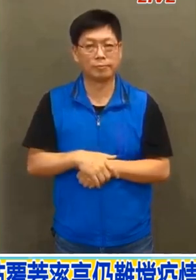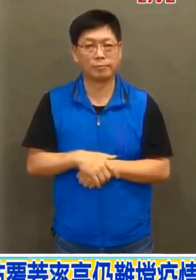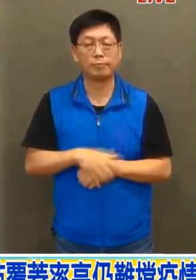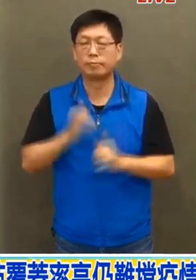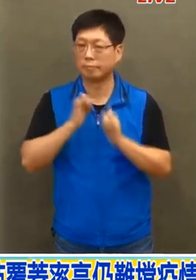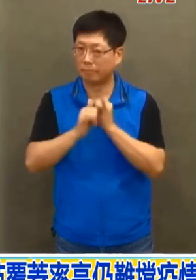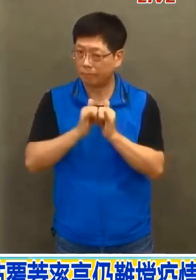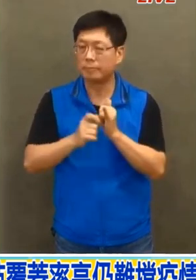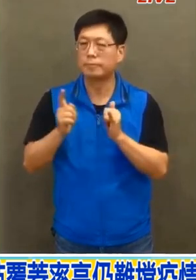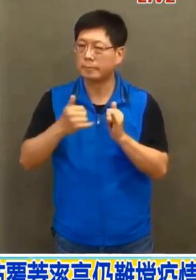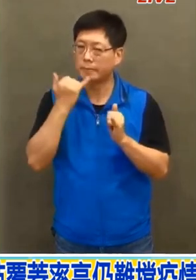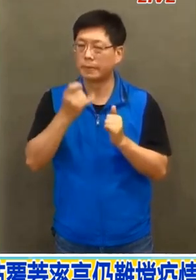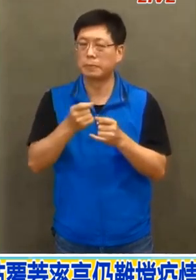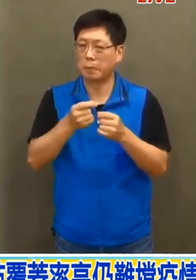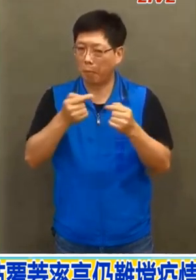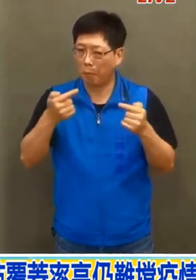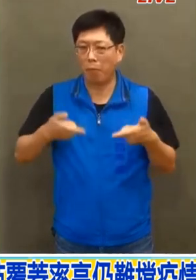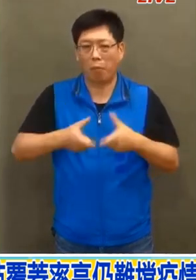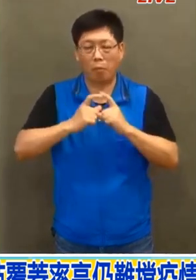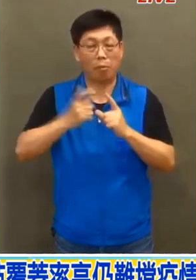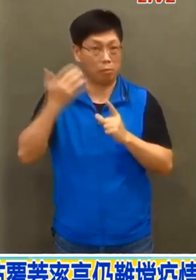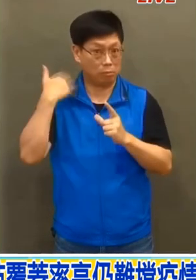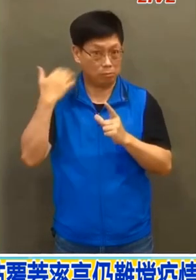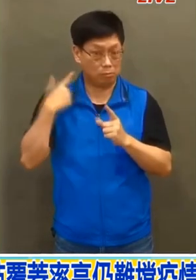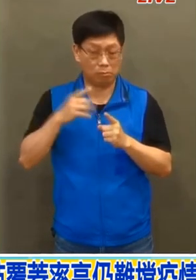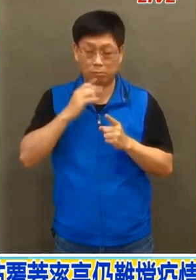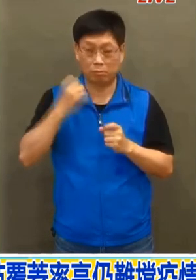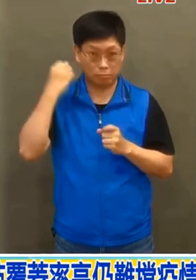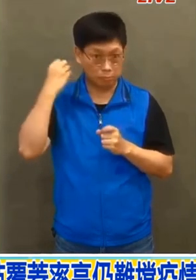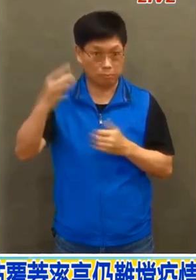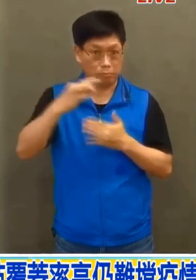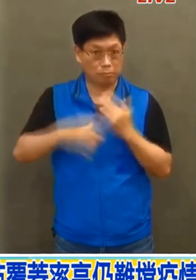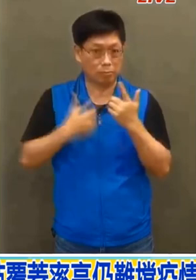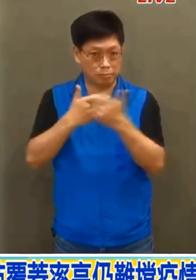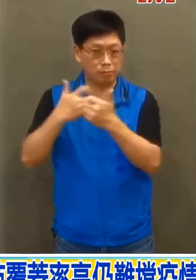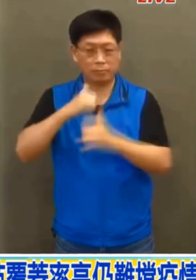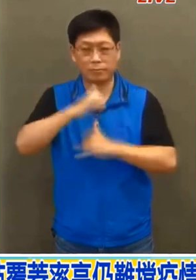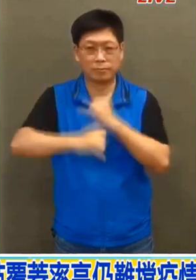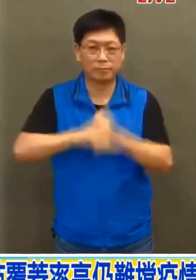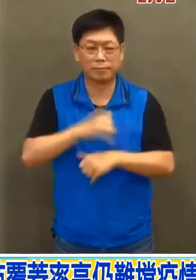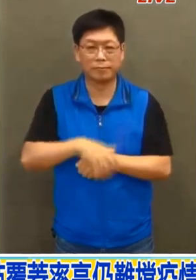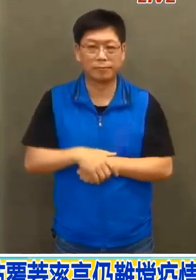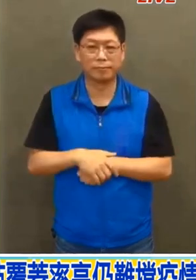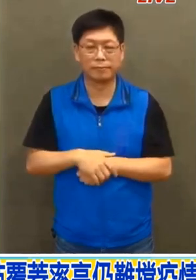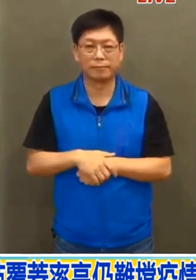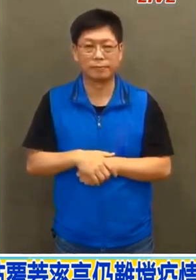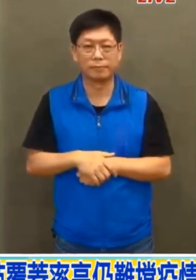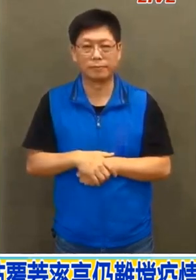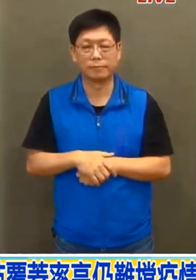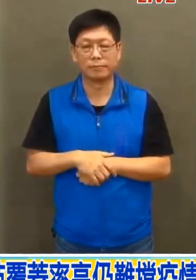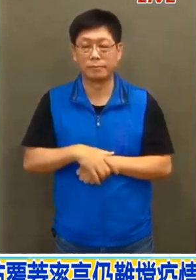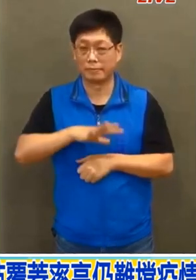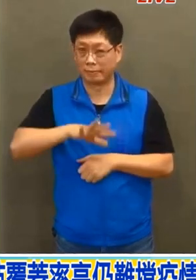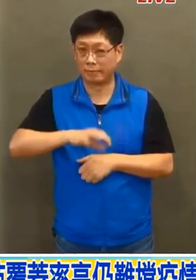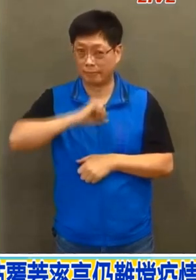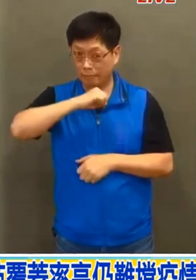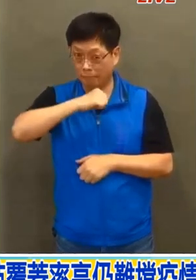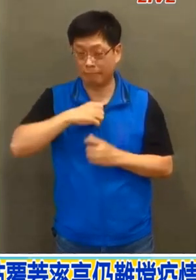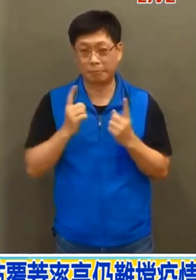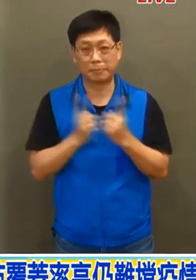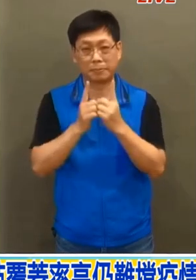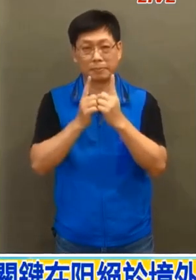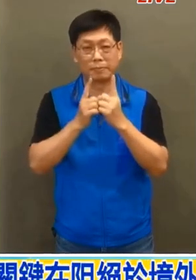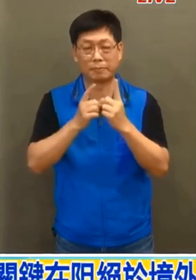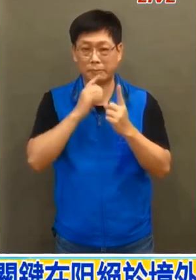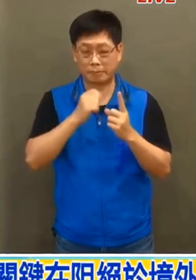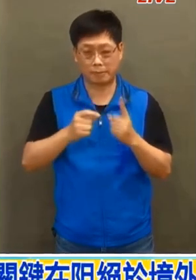民才能够慢慢回到新形态的安全生活环境。所以台湾面对